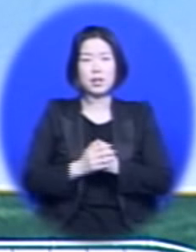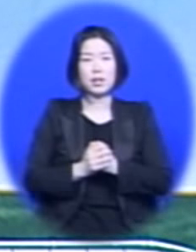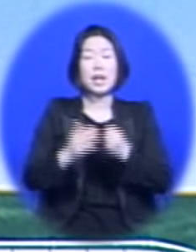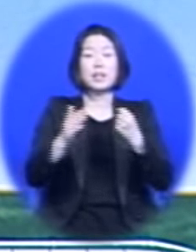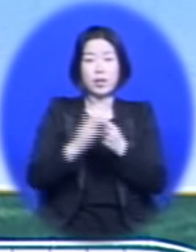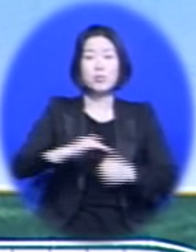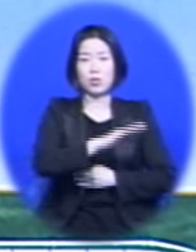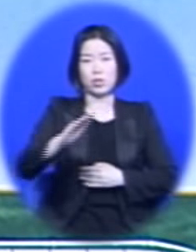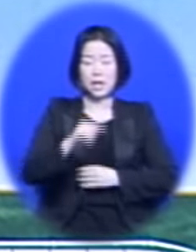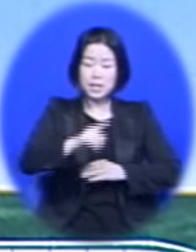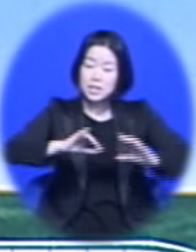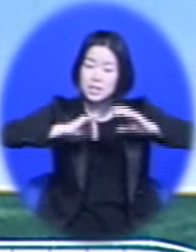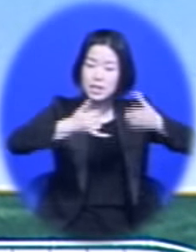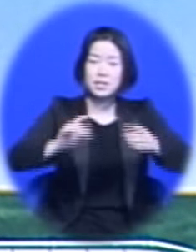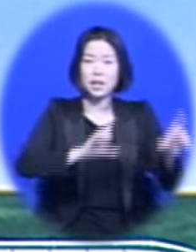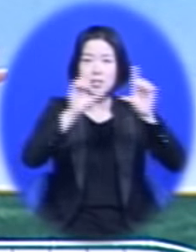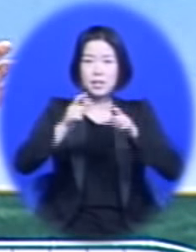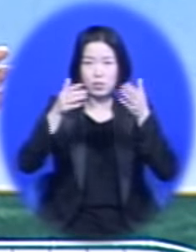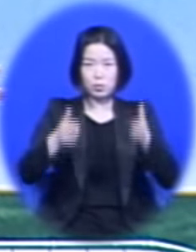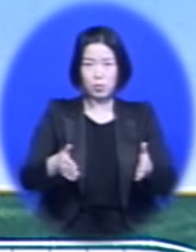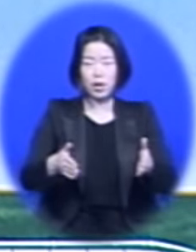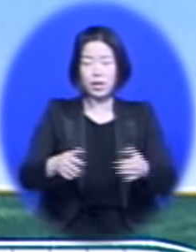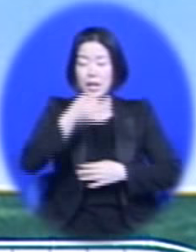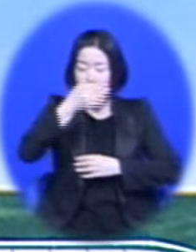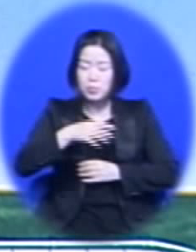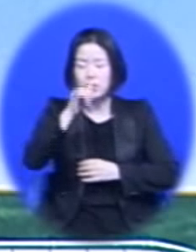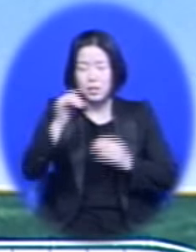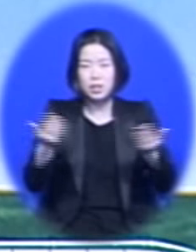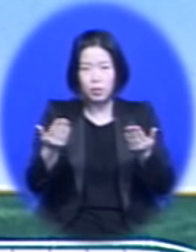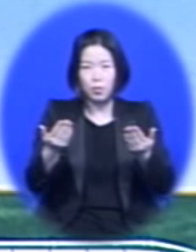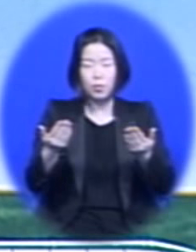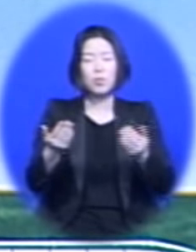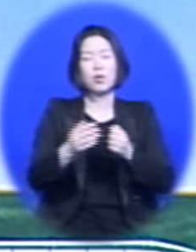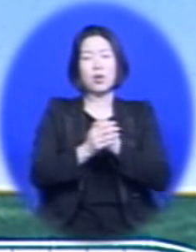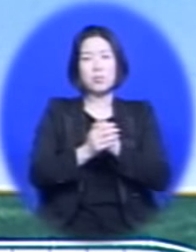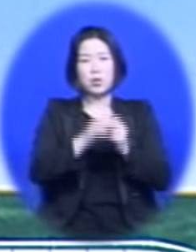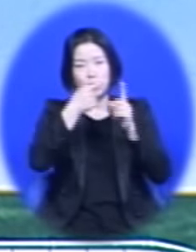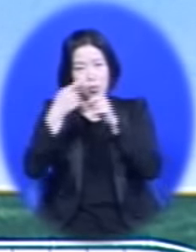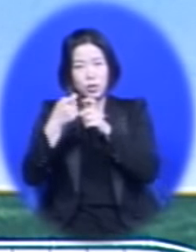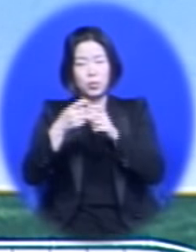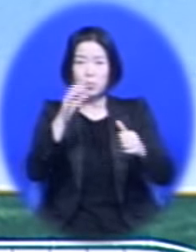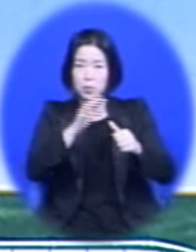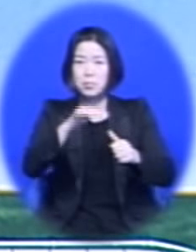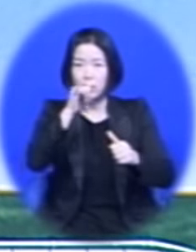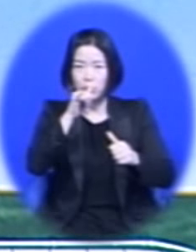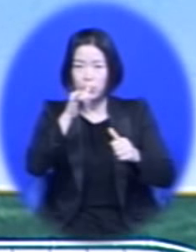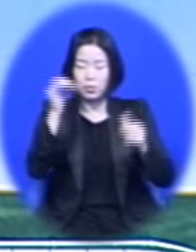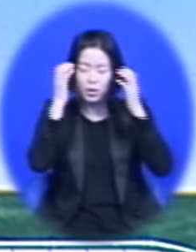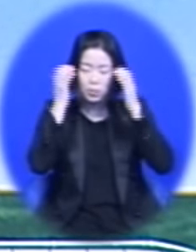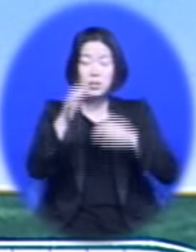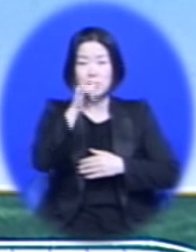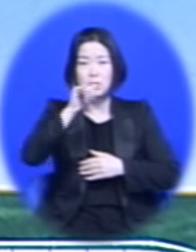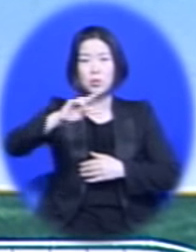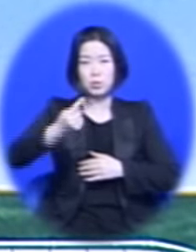그래서 우리가 이 세상에 사는 동안에 힘든 일이 있고 핍박이 있고 유혹이 있고 시련이 있어도